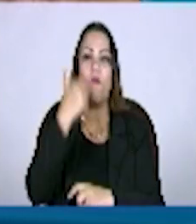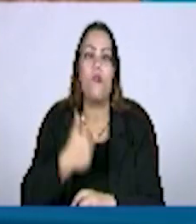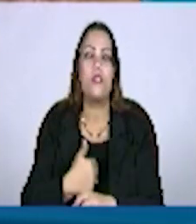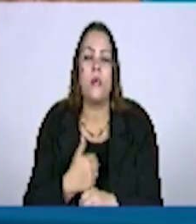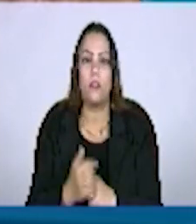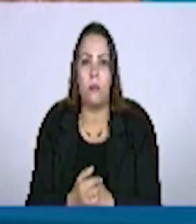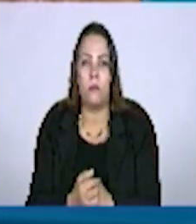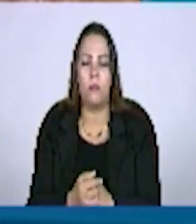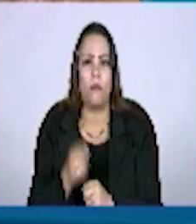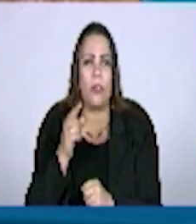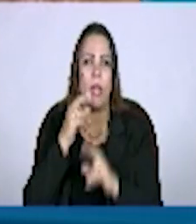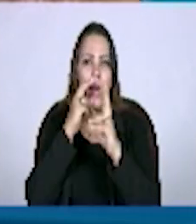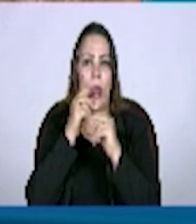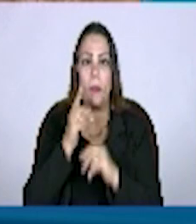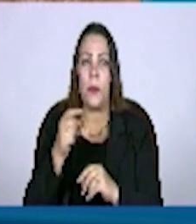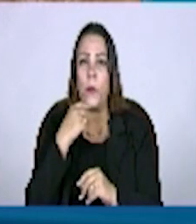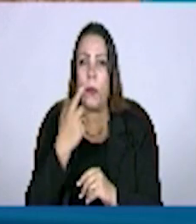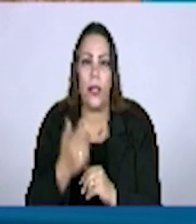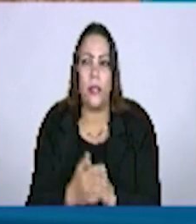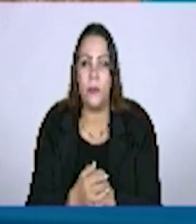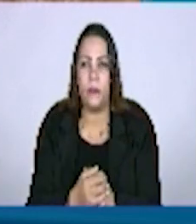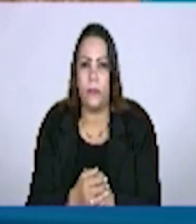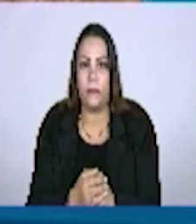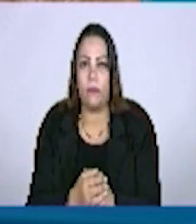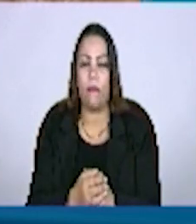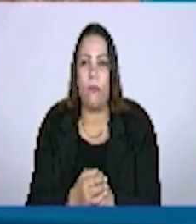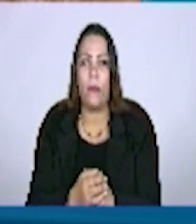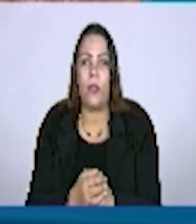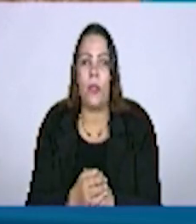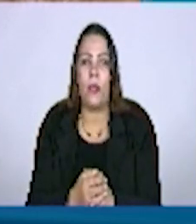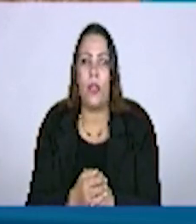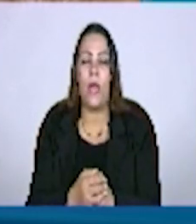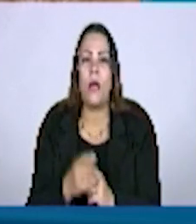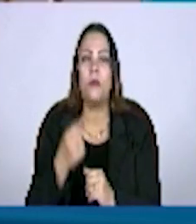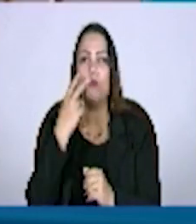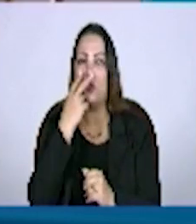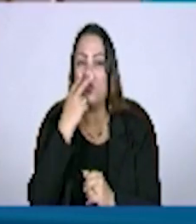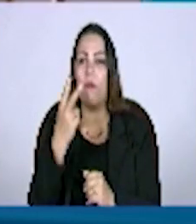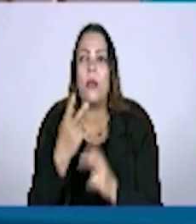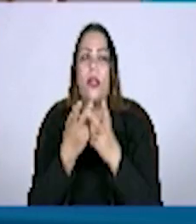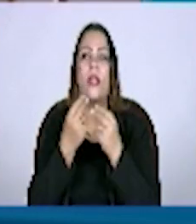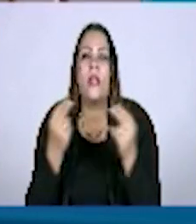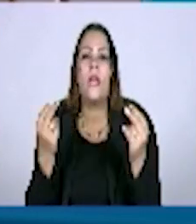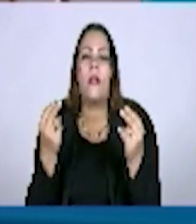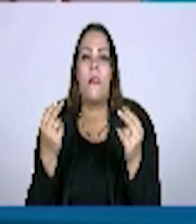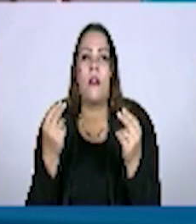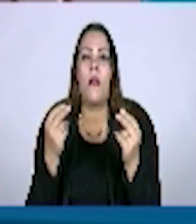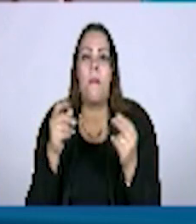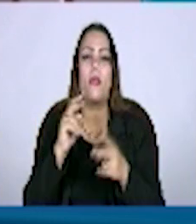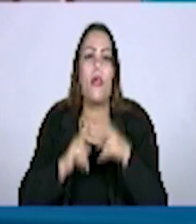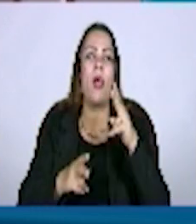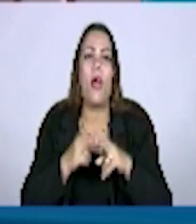انفسنا هذه العباره ا يعني بتكشف كثير من